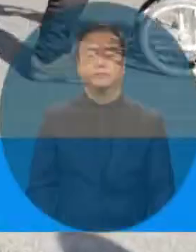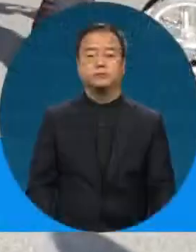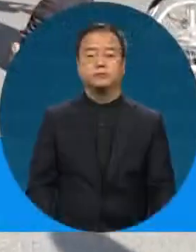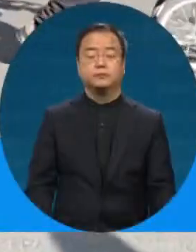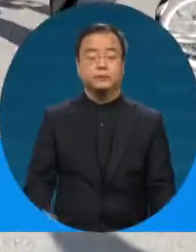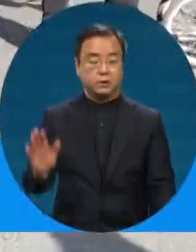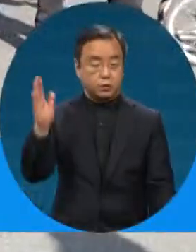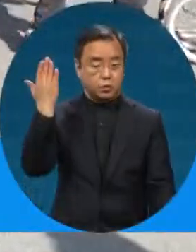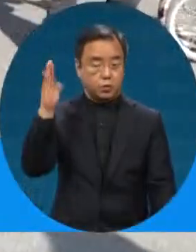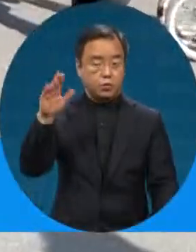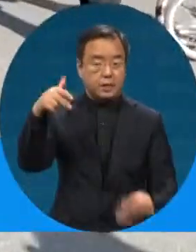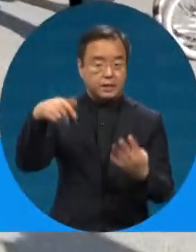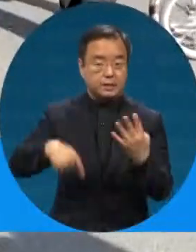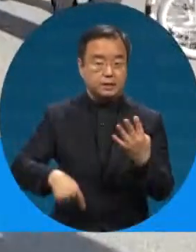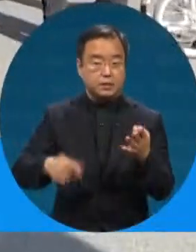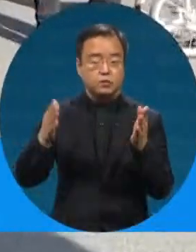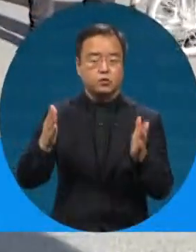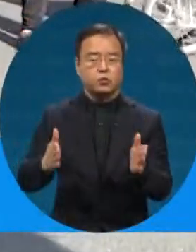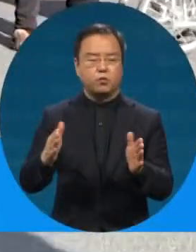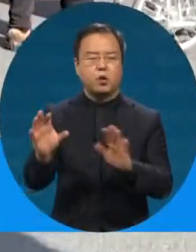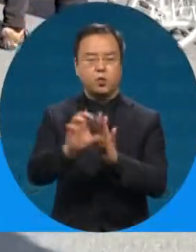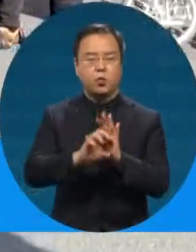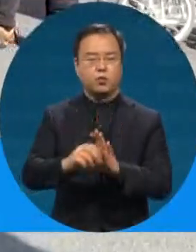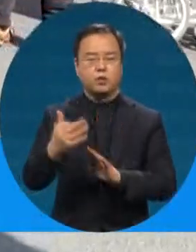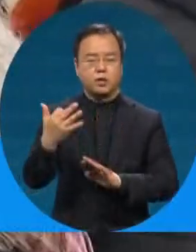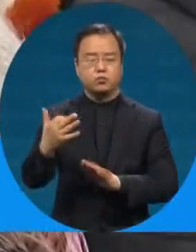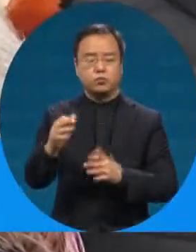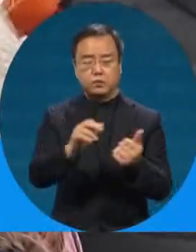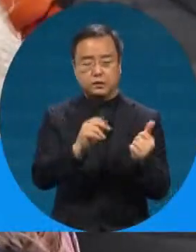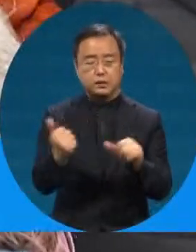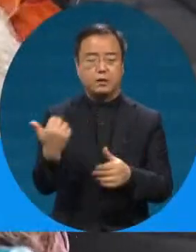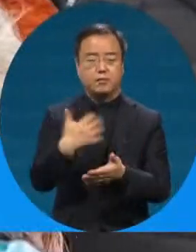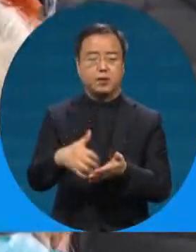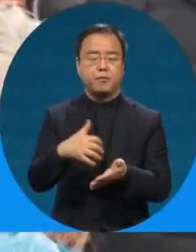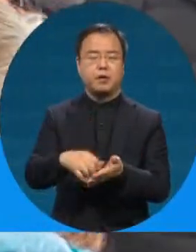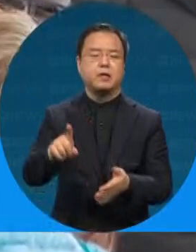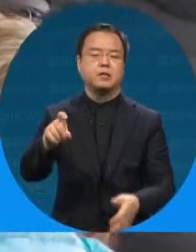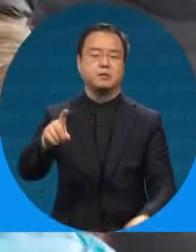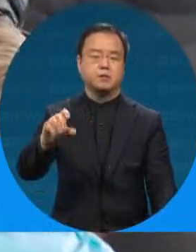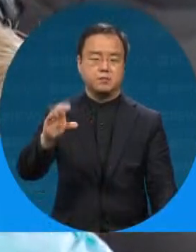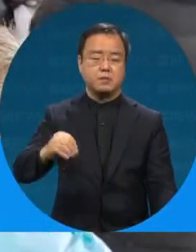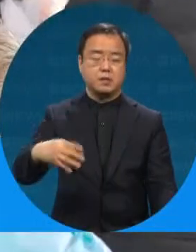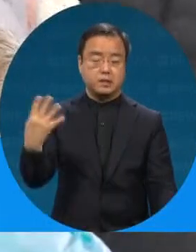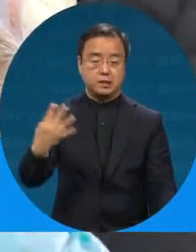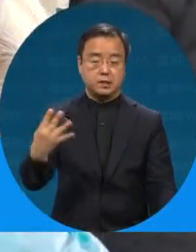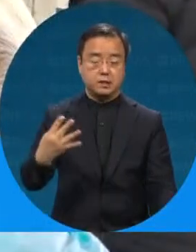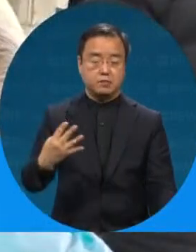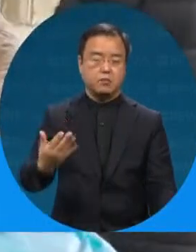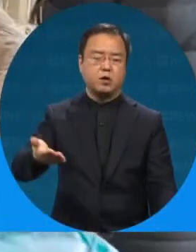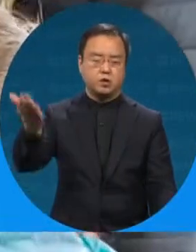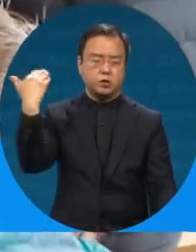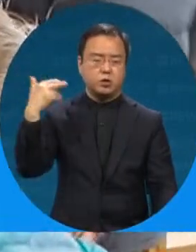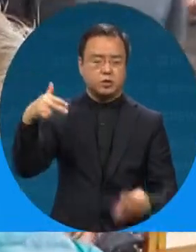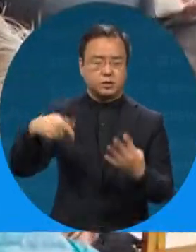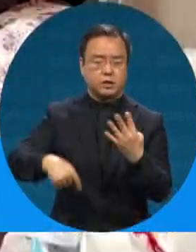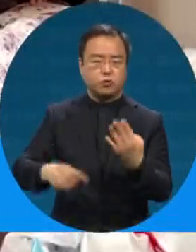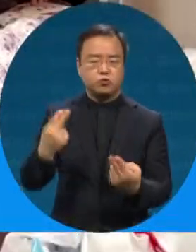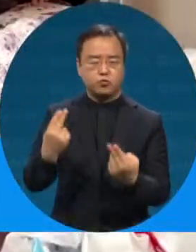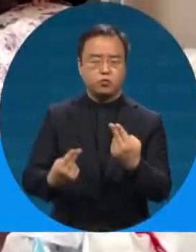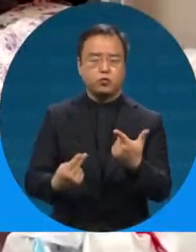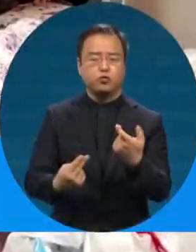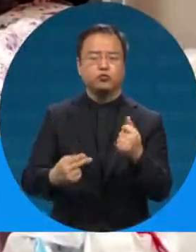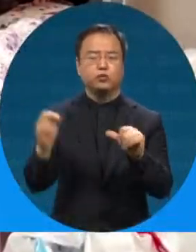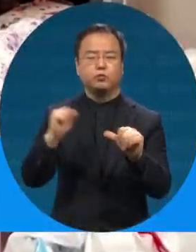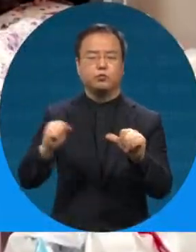최근 4주간 전 세계 코로나19 사망자 수는 11만 4천명으로 직전 4주간에 비해 65%